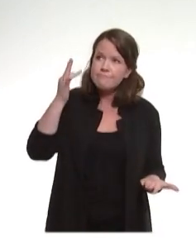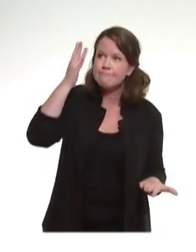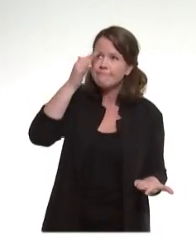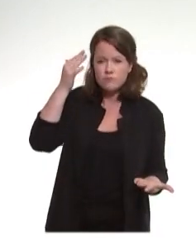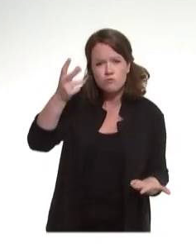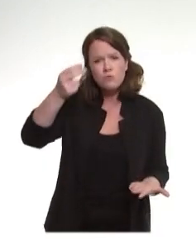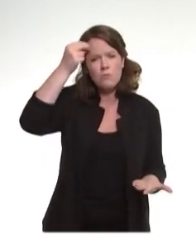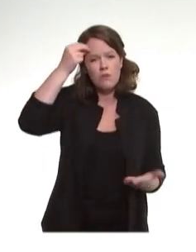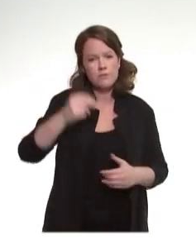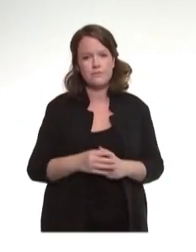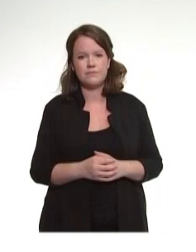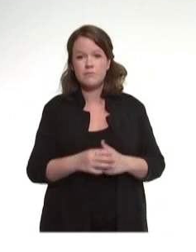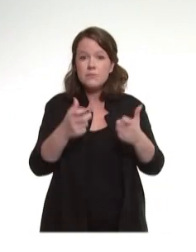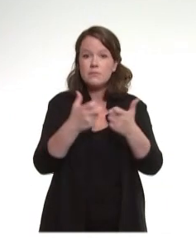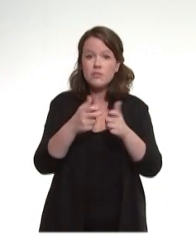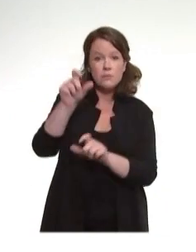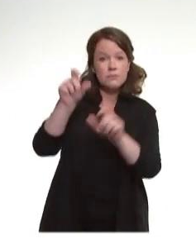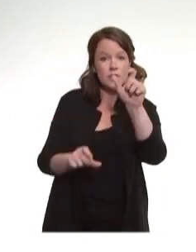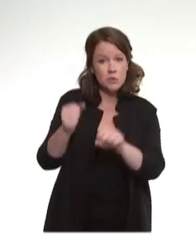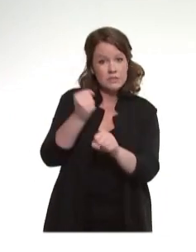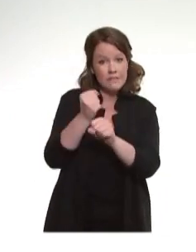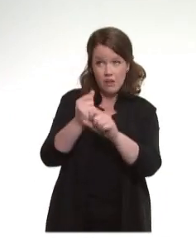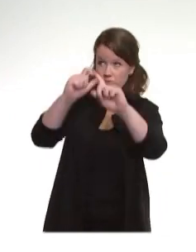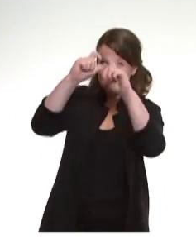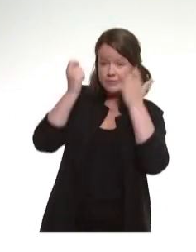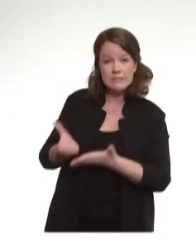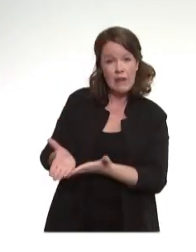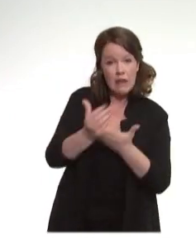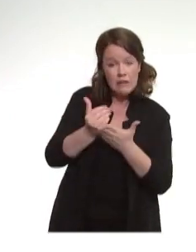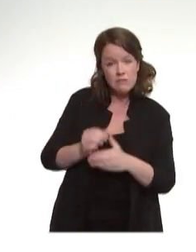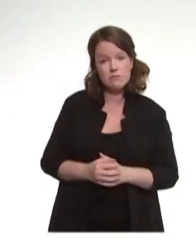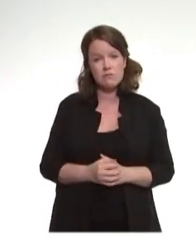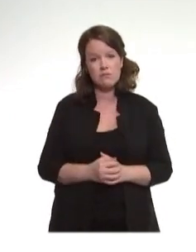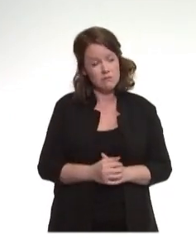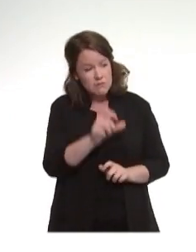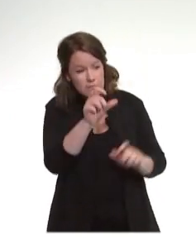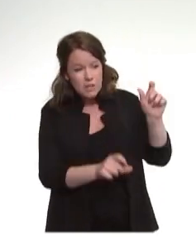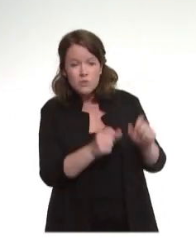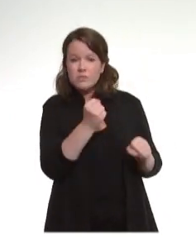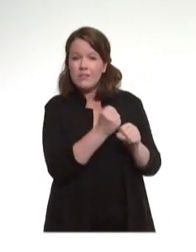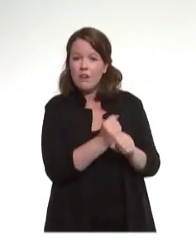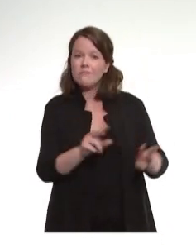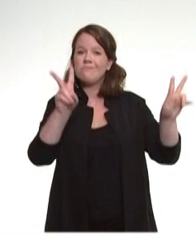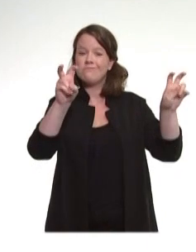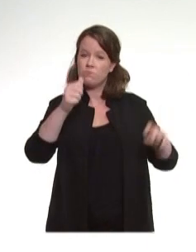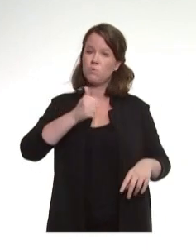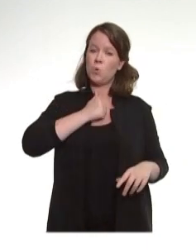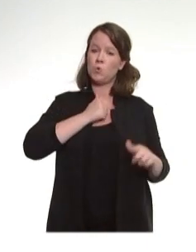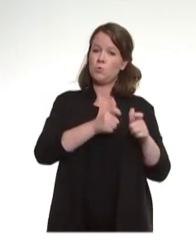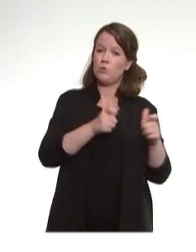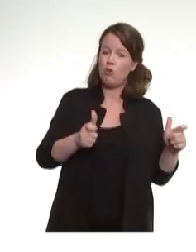évidemment à tous les salariés je pense aux dizaines de milliers d'auto entrepreneur de commerçants d'artisans